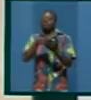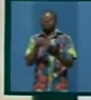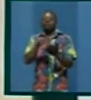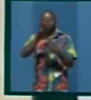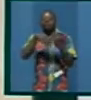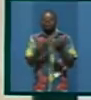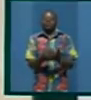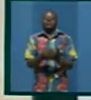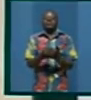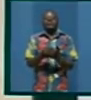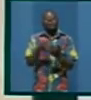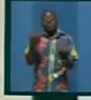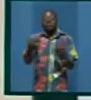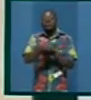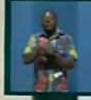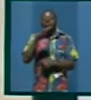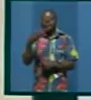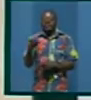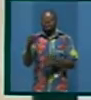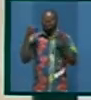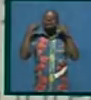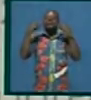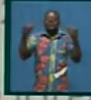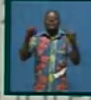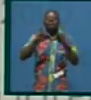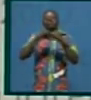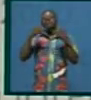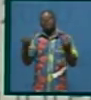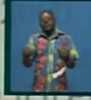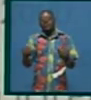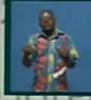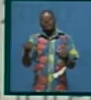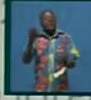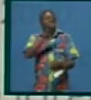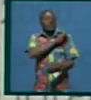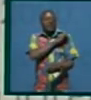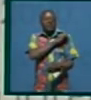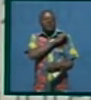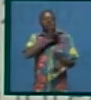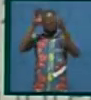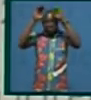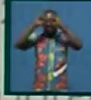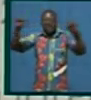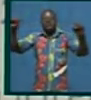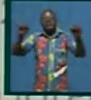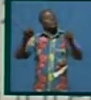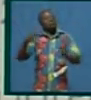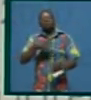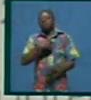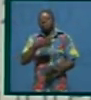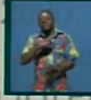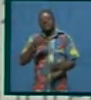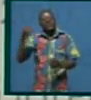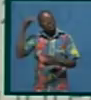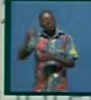aujourd'hui au Faso à propos, selon les informations du journal, Komboyogo, président du parti, blanchi par la justice militaire dans l'affaire du